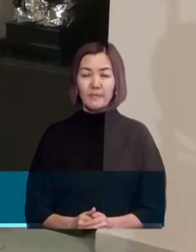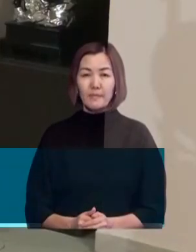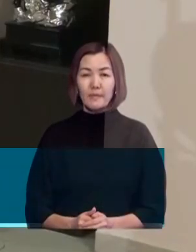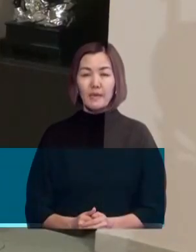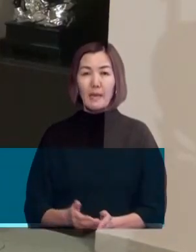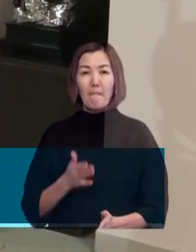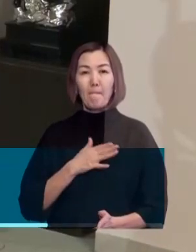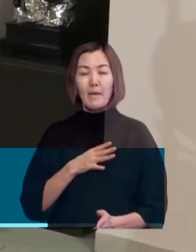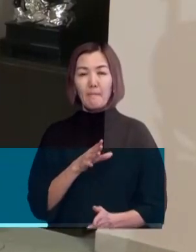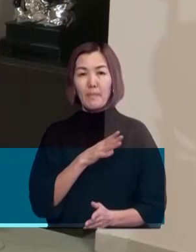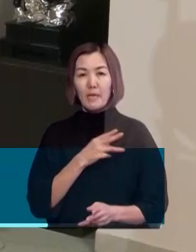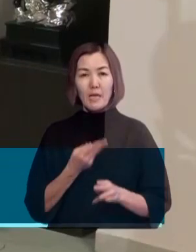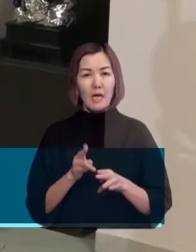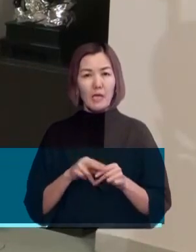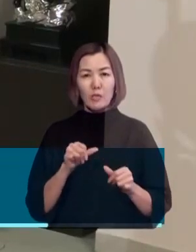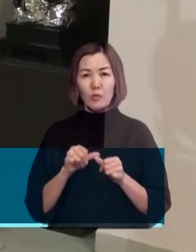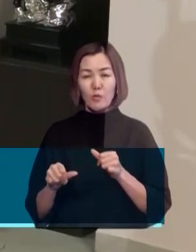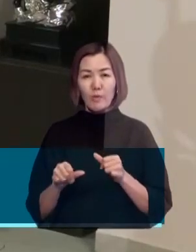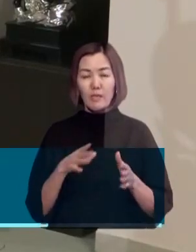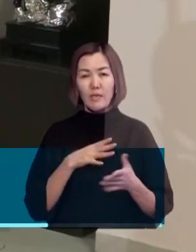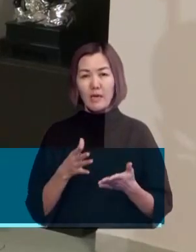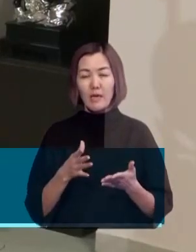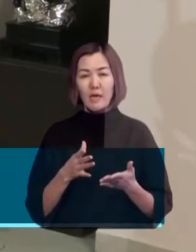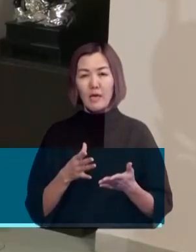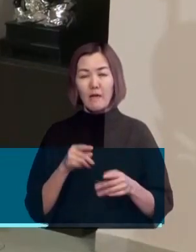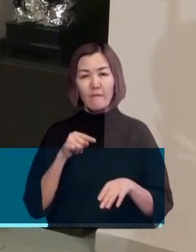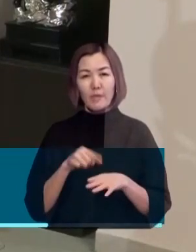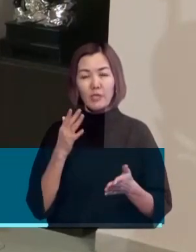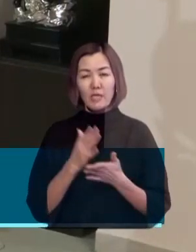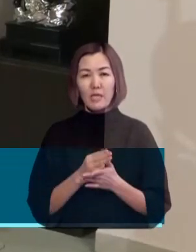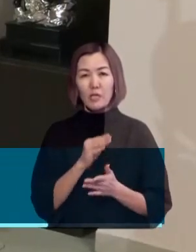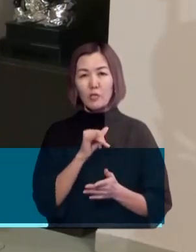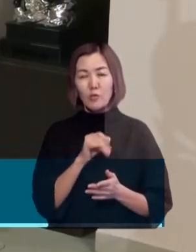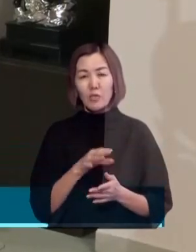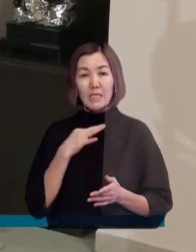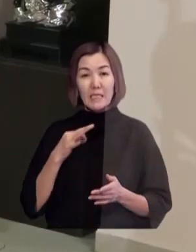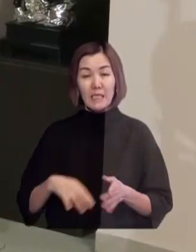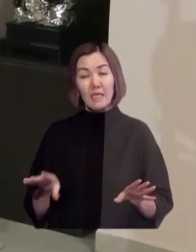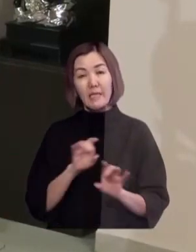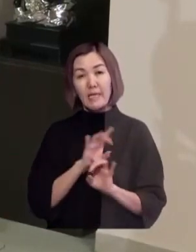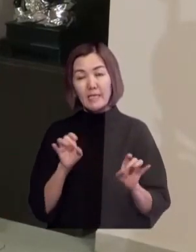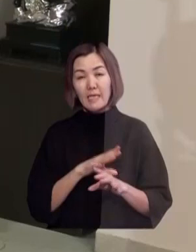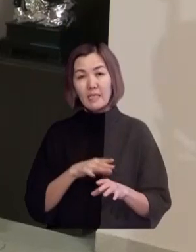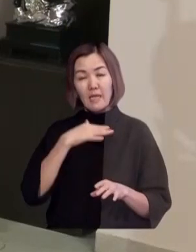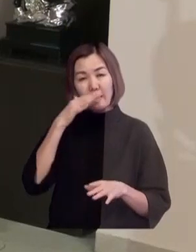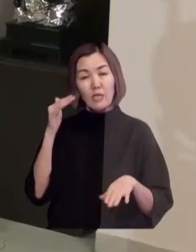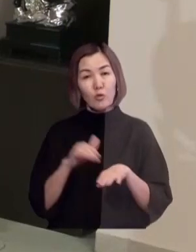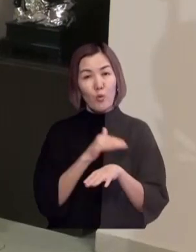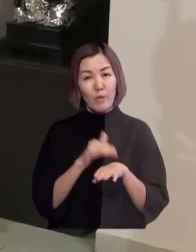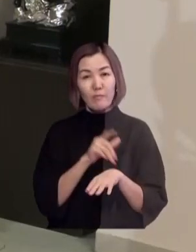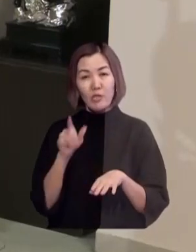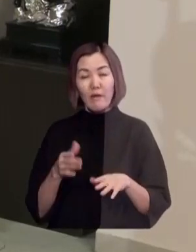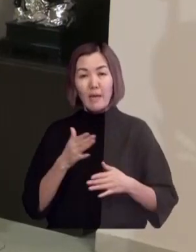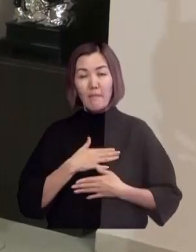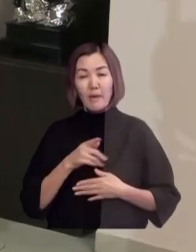Мы были особенно впечатлены, когда увидели сына Мукагали Макатаева, Жулдыз Мукагали Улы. Он рассказал, что его отец был добрым человеком. Теперь